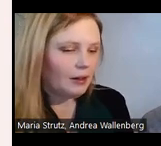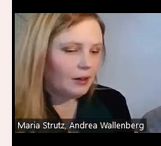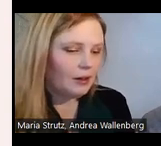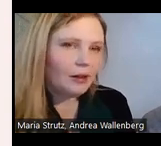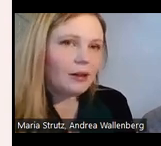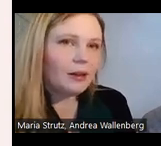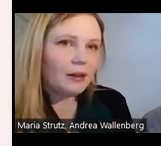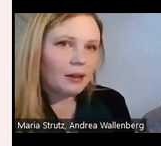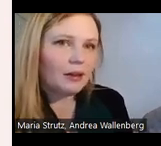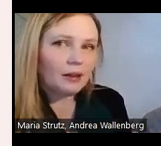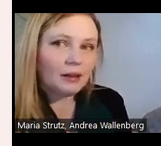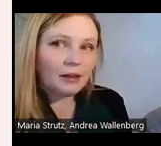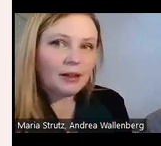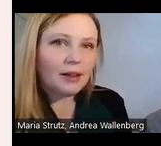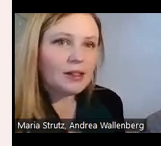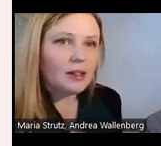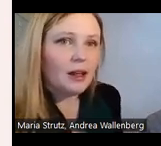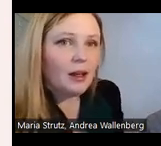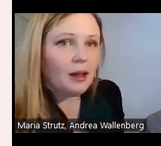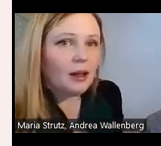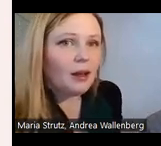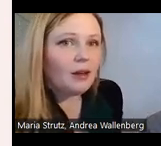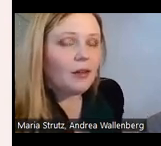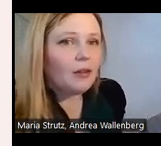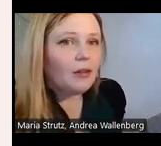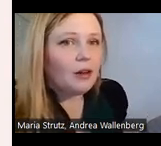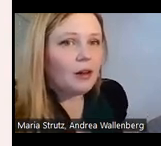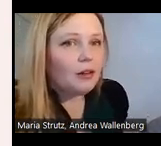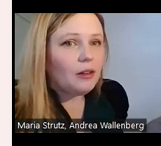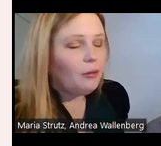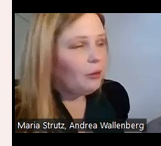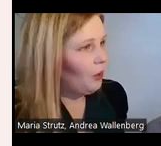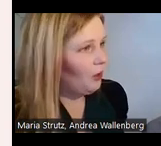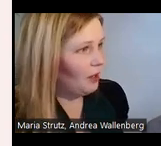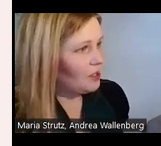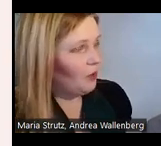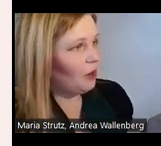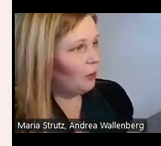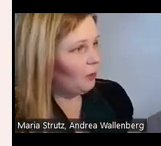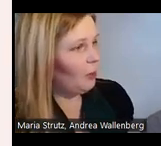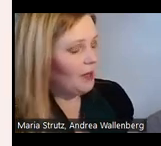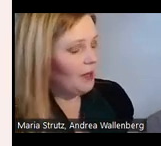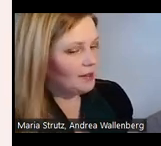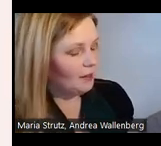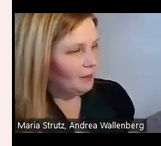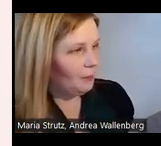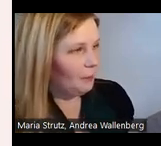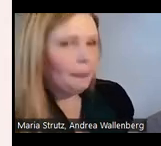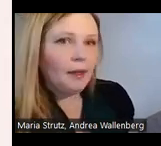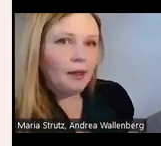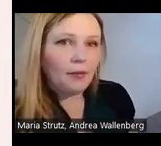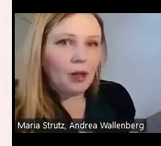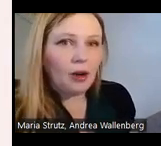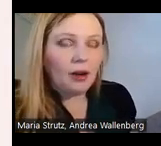lägger vi till även referenserna. Yes. Sen har vi fått en fråga, när ja, ska vi kanske svara på de här på mejlen sen?